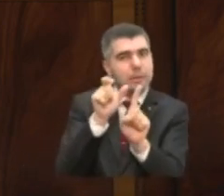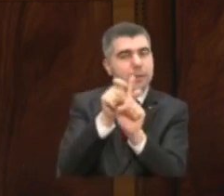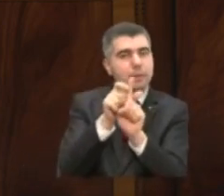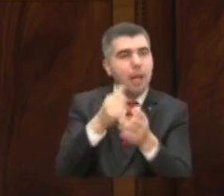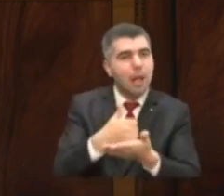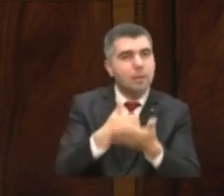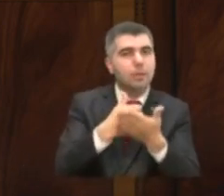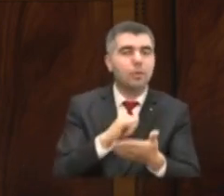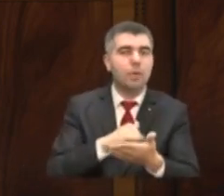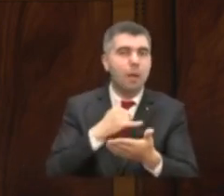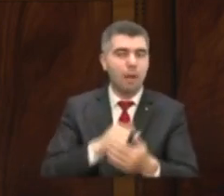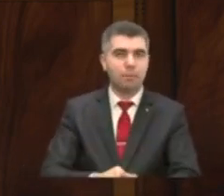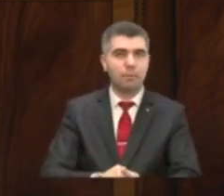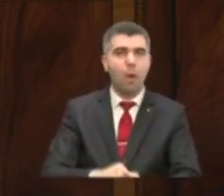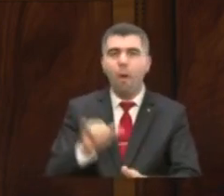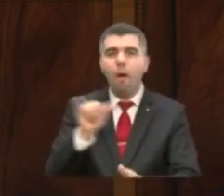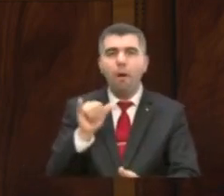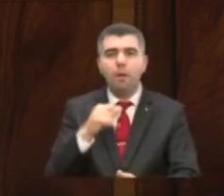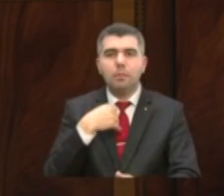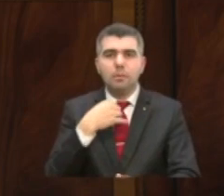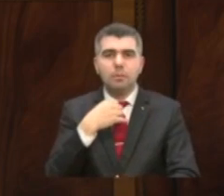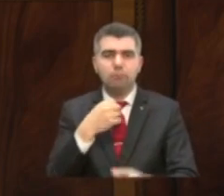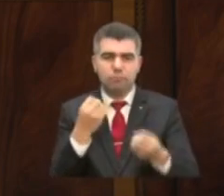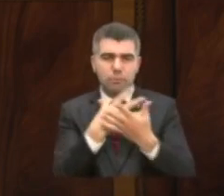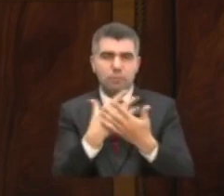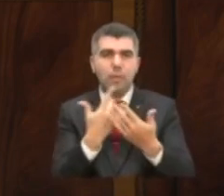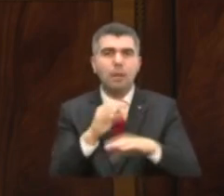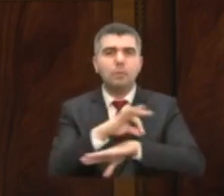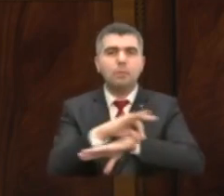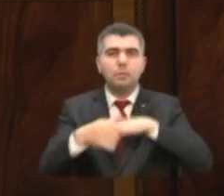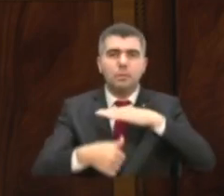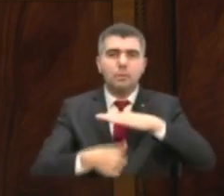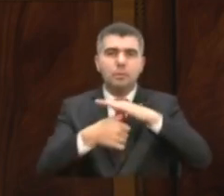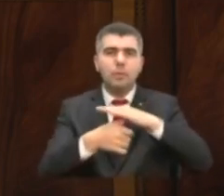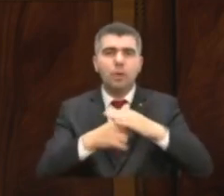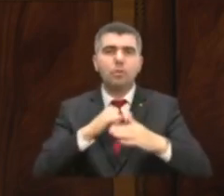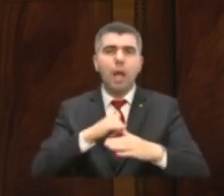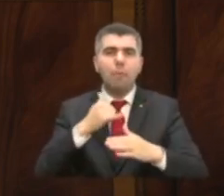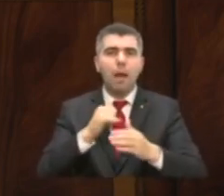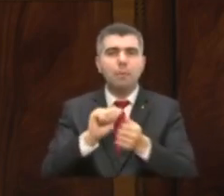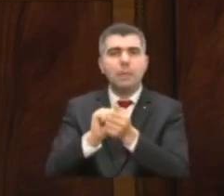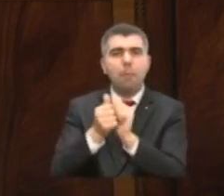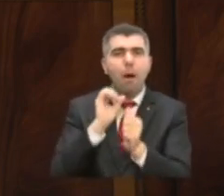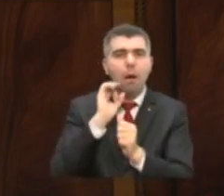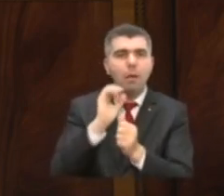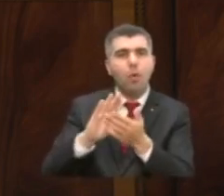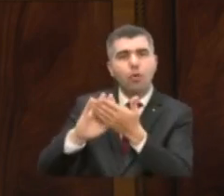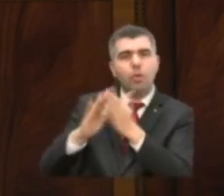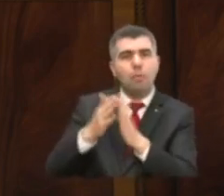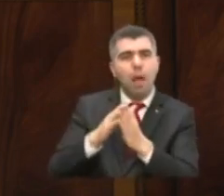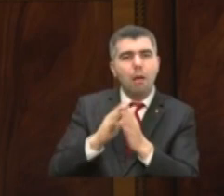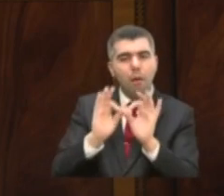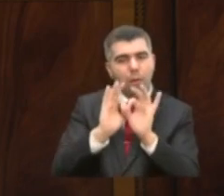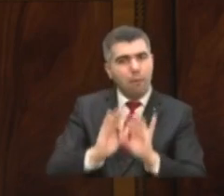وماذا عن تنزيل المجلس الاستشاري للشباب والعمل الجمعوي مع ضرورة تعبئة الهيئات الجهوية